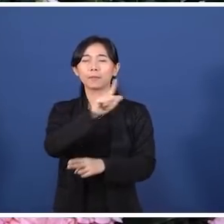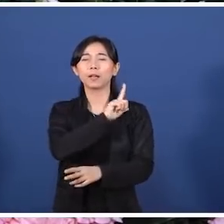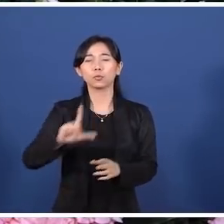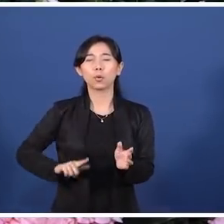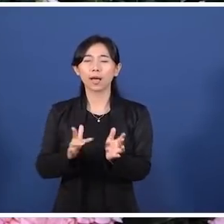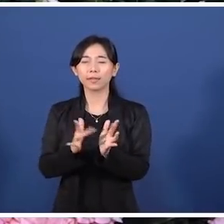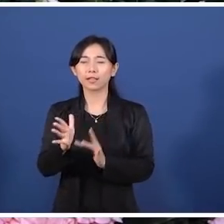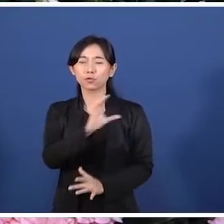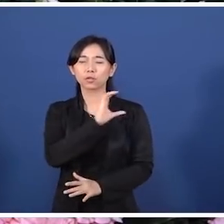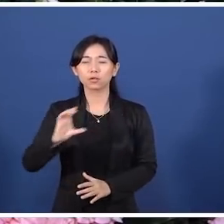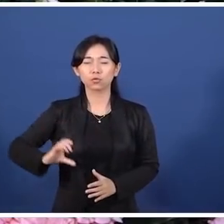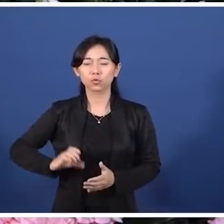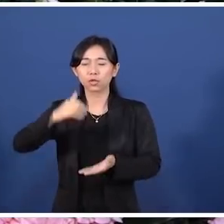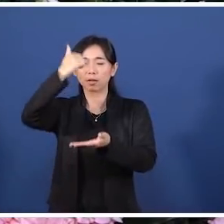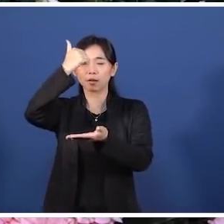Tuhan Yesus Kristus.